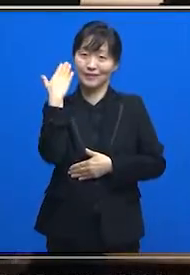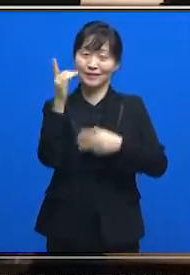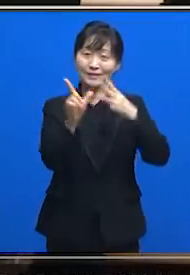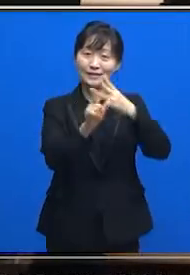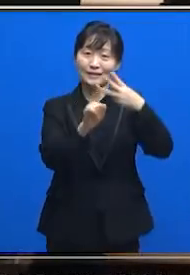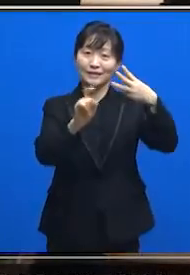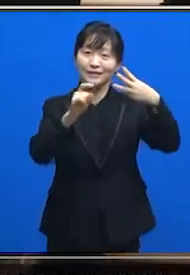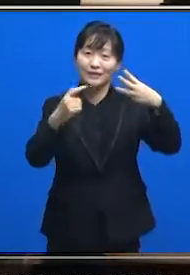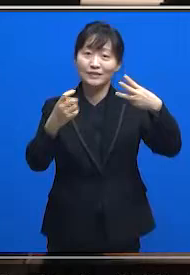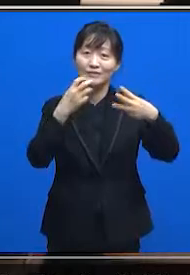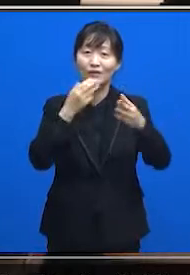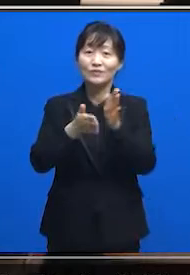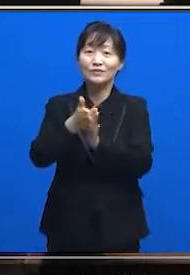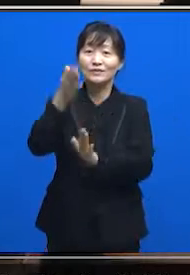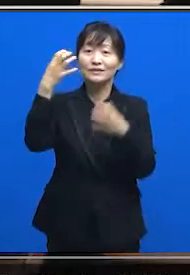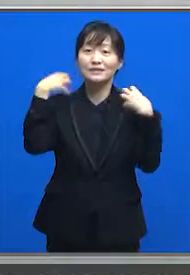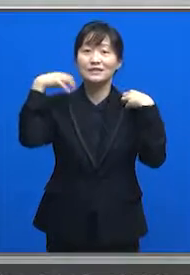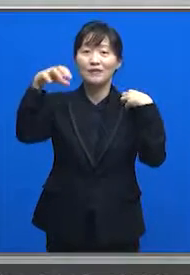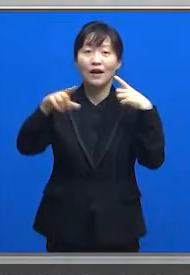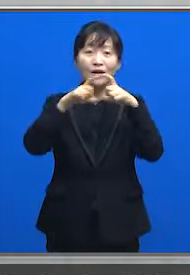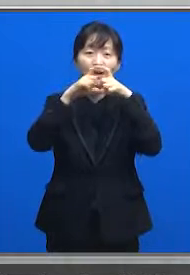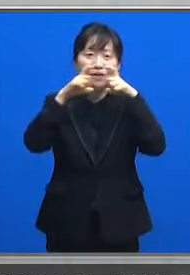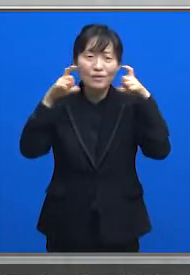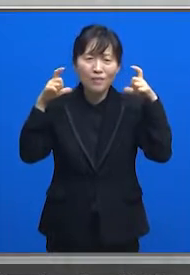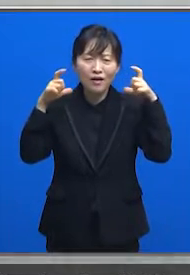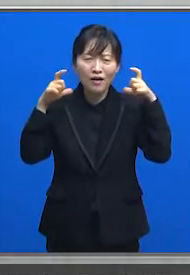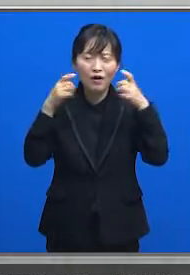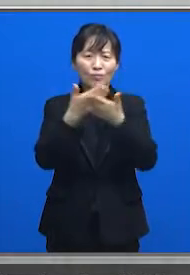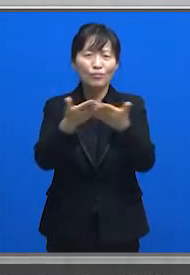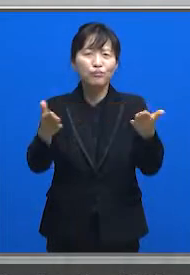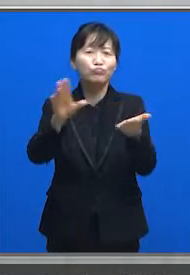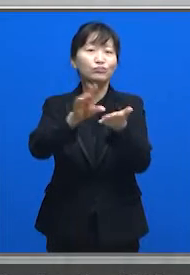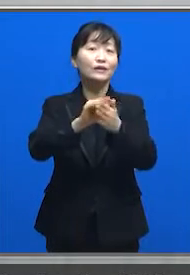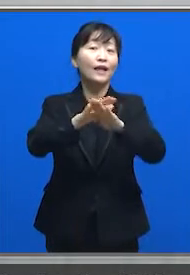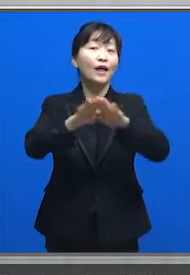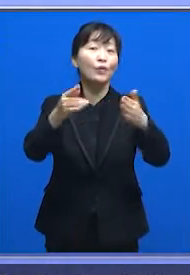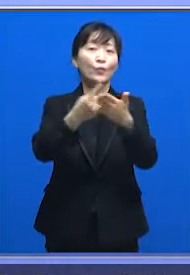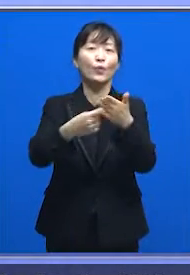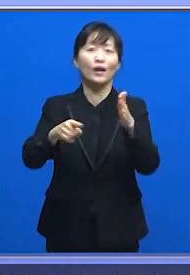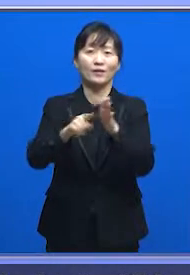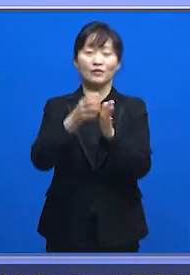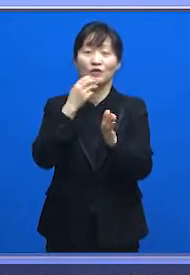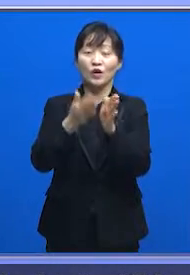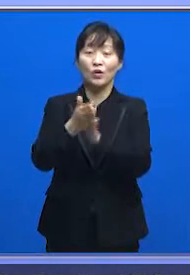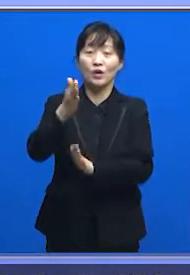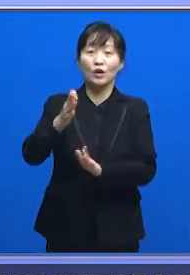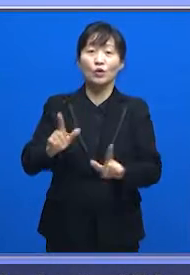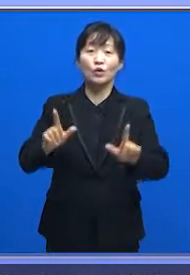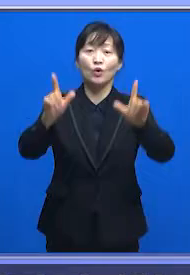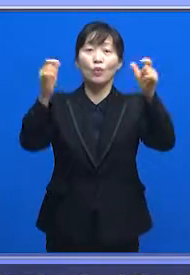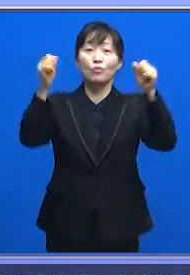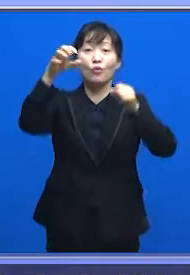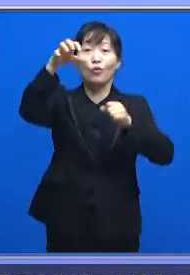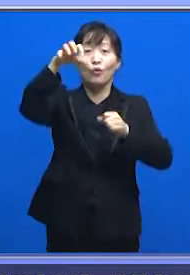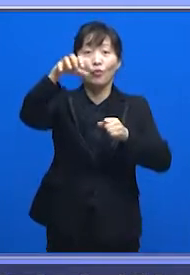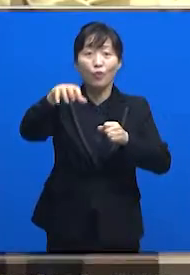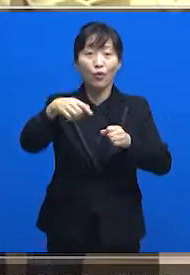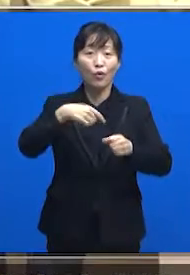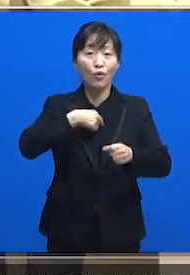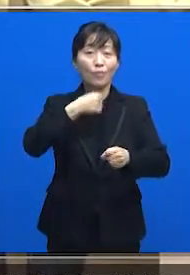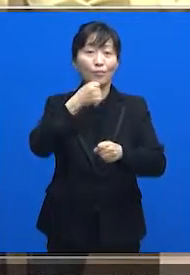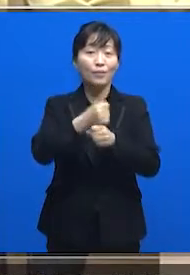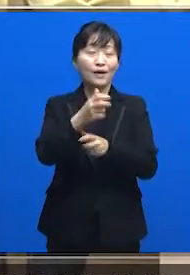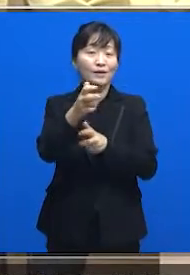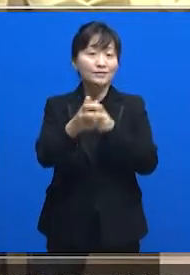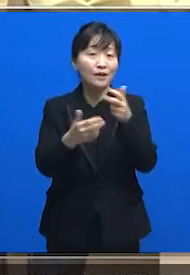한편 지난 16일 서울시청 에서는 마스크 수급 문제 해결을 위한 서울시의 동구권 자체 곡 패션 봉제